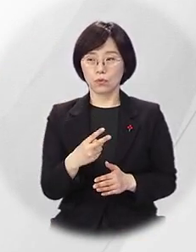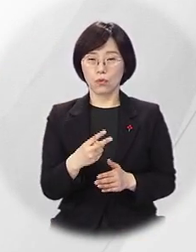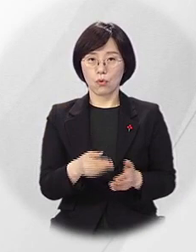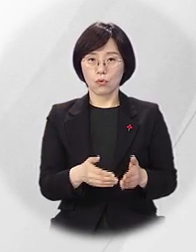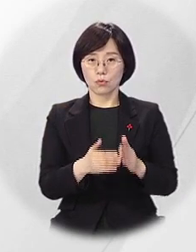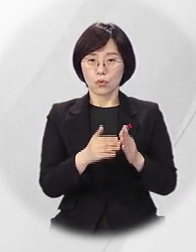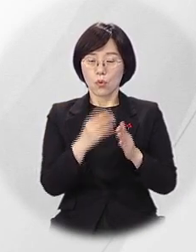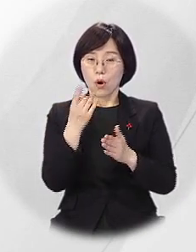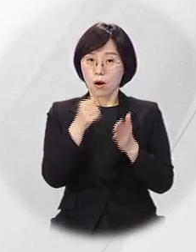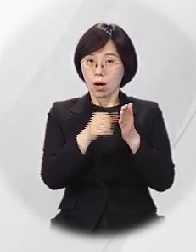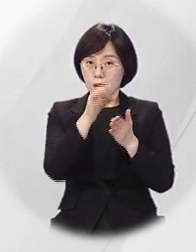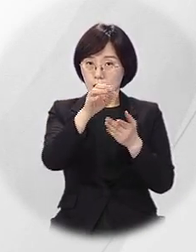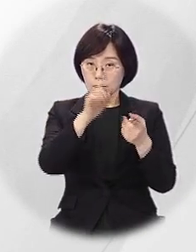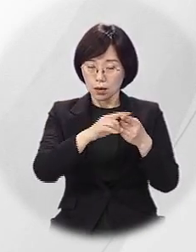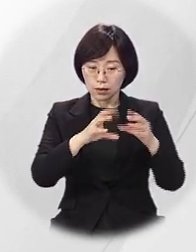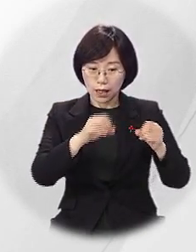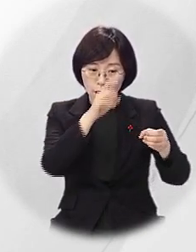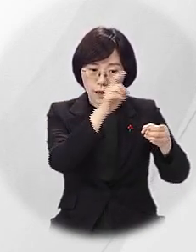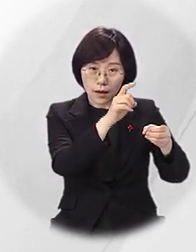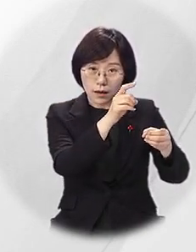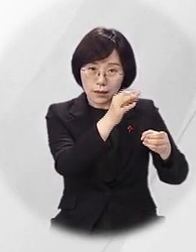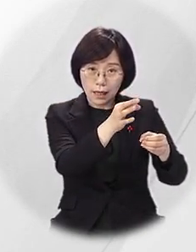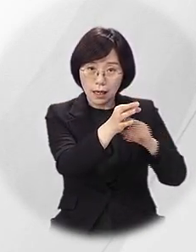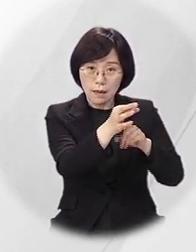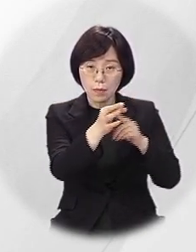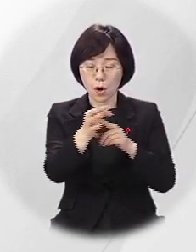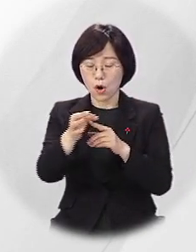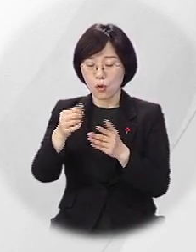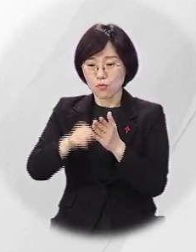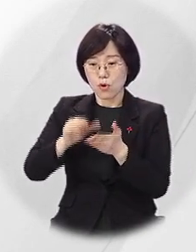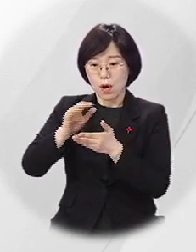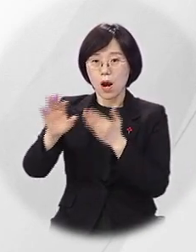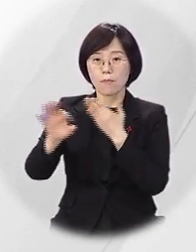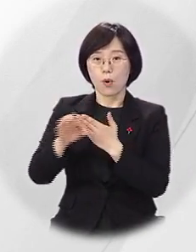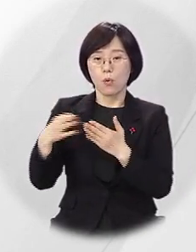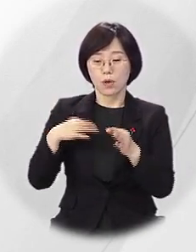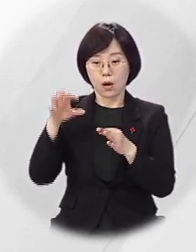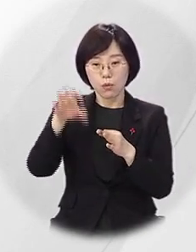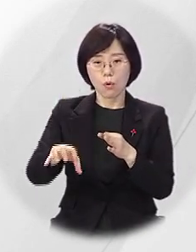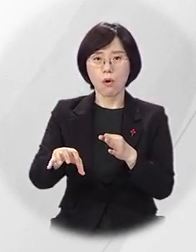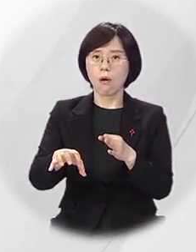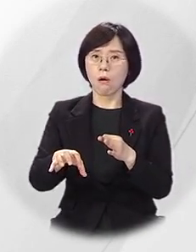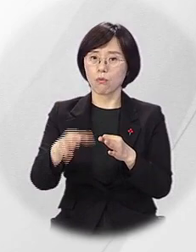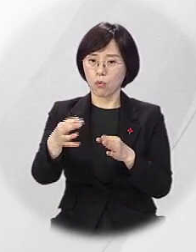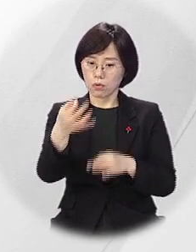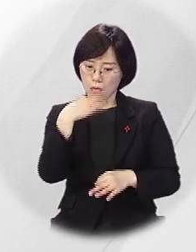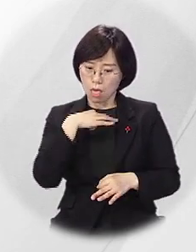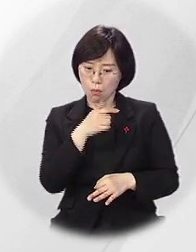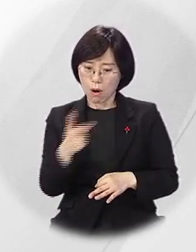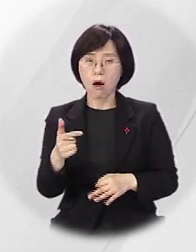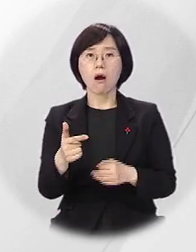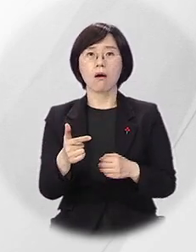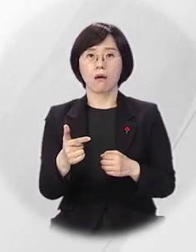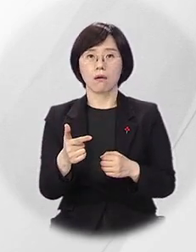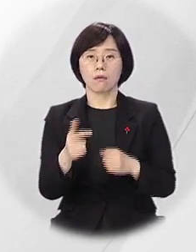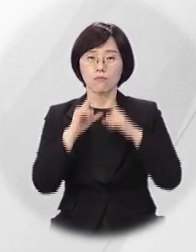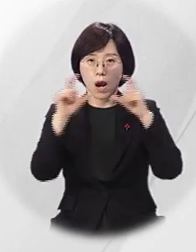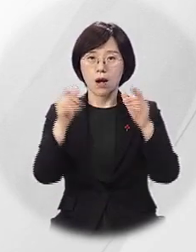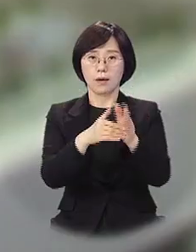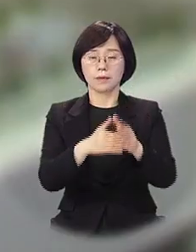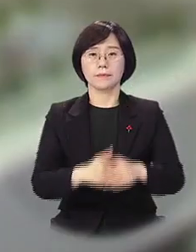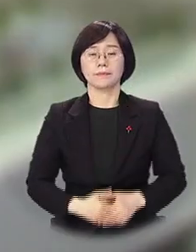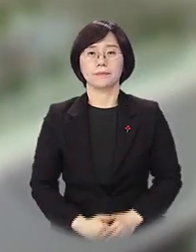조성원가로 공급하는 산업용지에 물류 유통시설이 들어서면 아울렛 사업자는 막대한 시세 차익을 얻게 될 것이라고